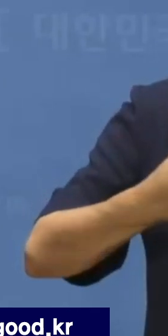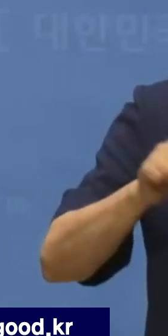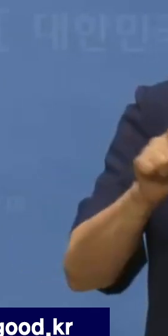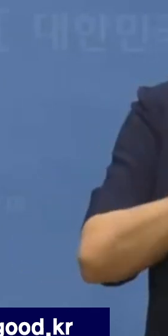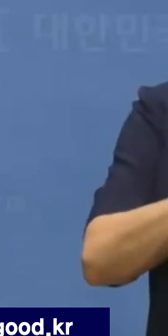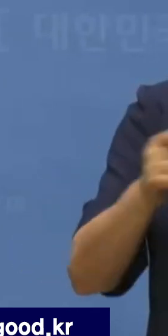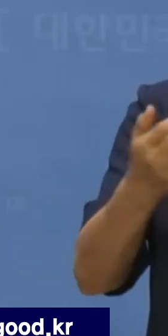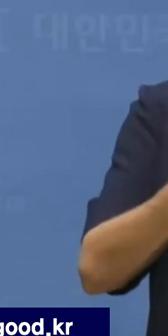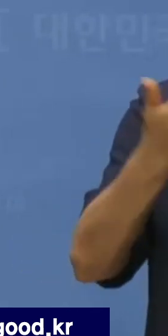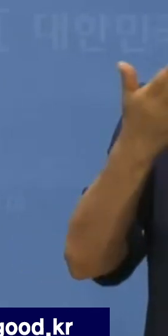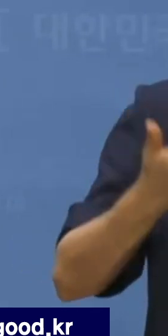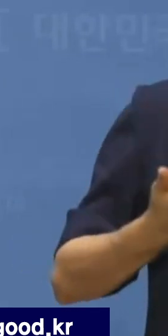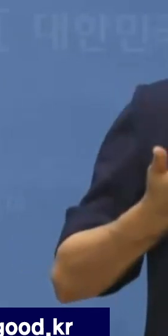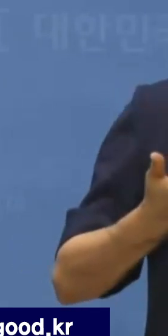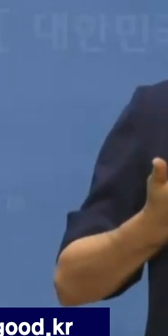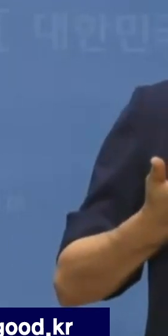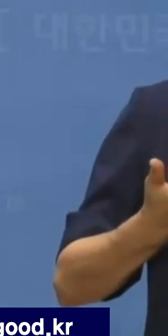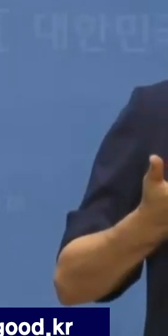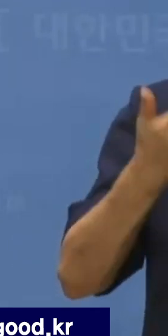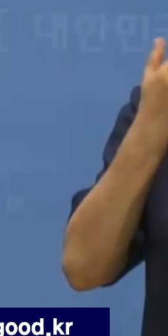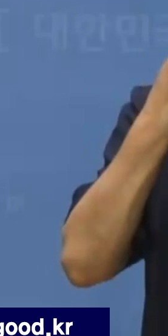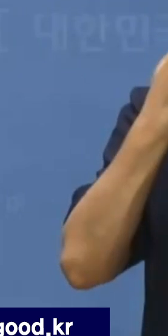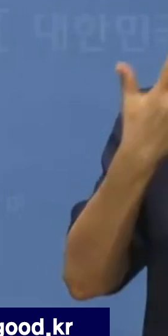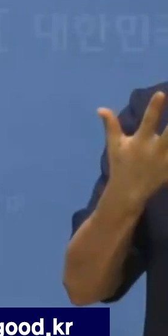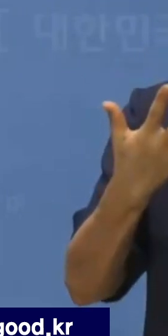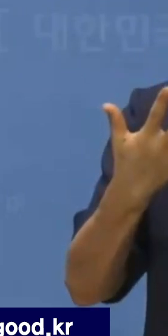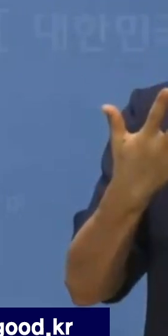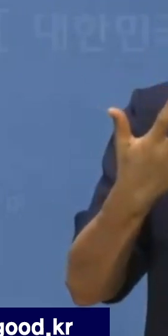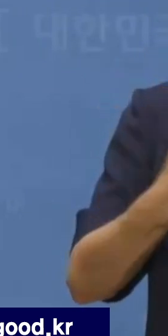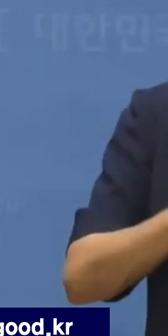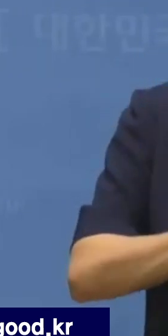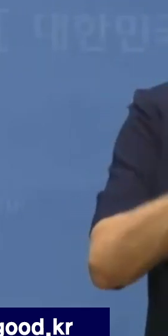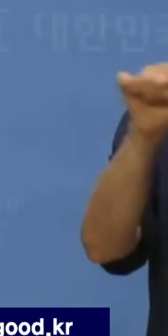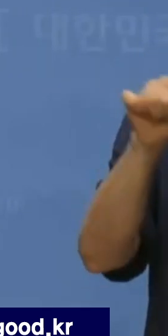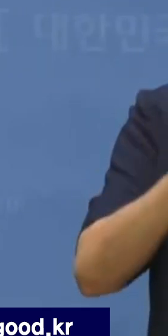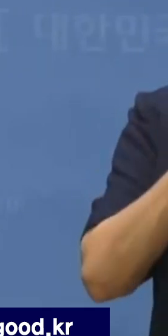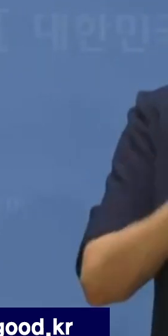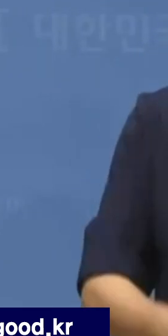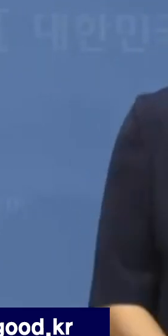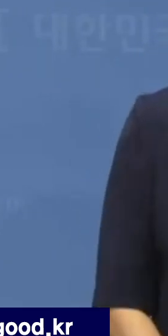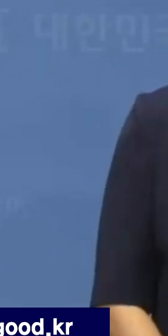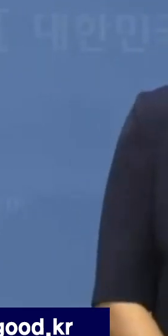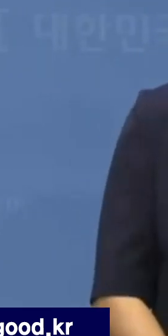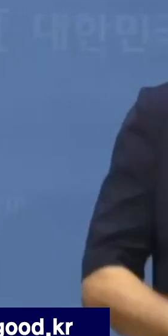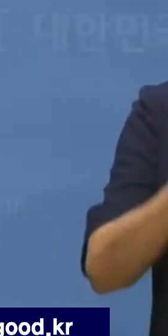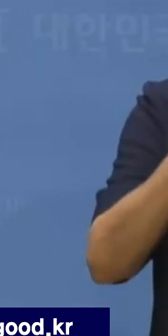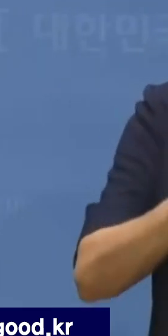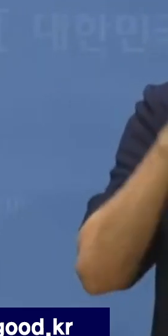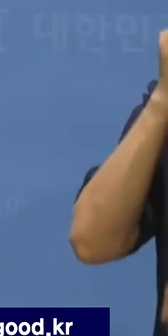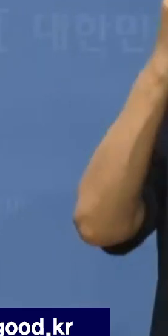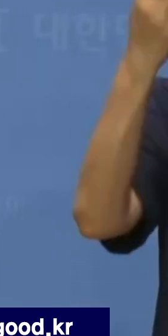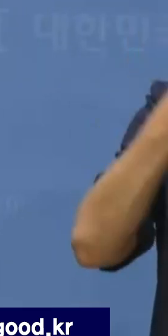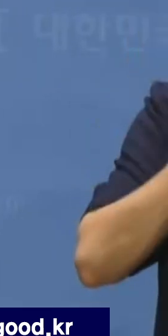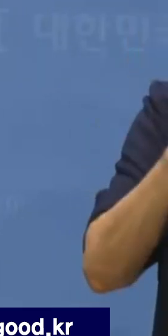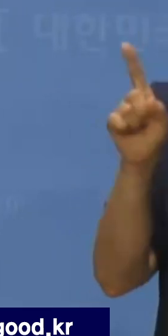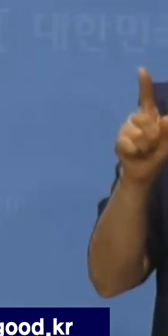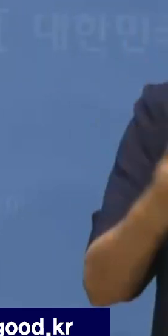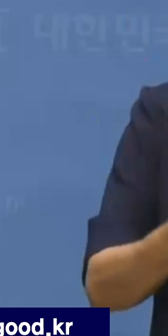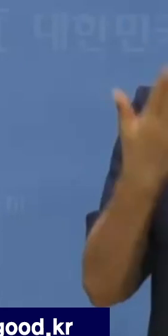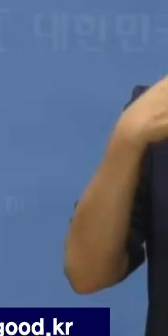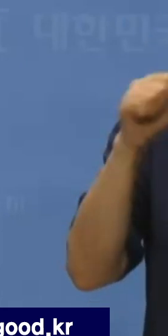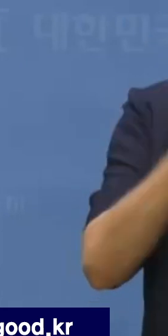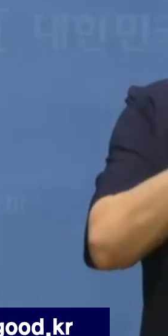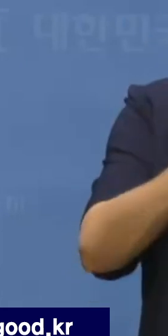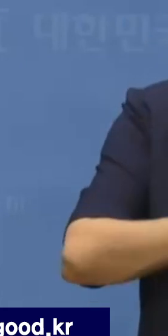것은 부정할 수 없는 특혜이자 갑질입니다. 윤석열 대통령에게 묻겠습니다.